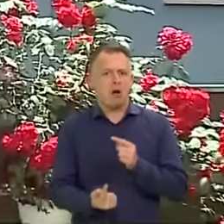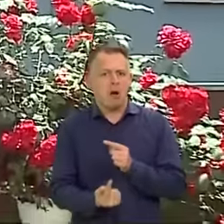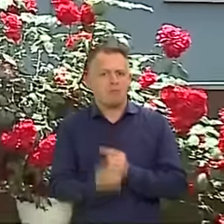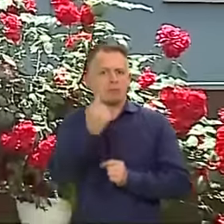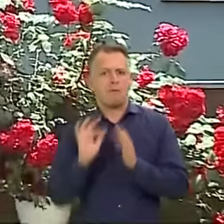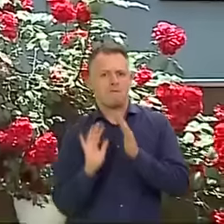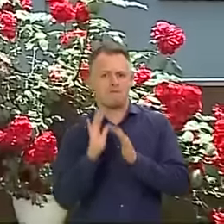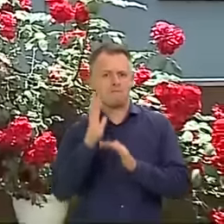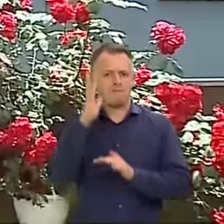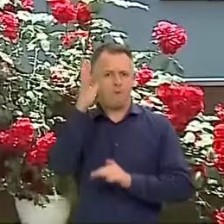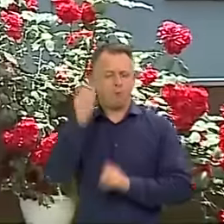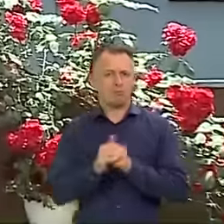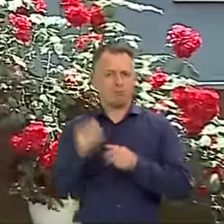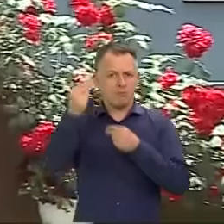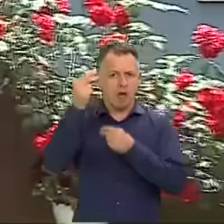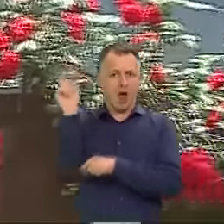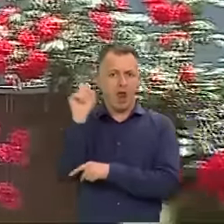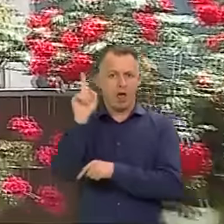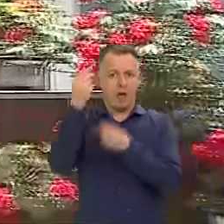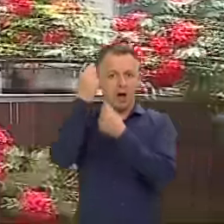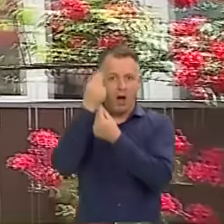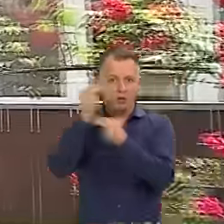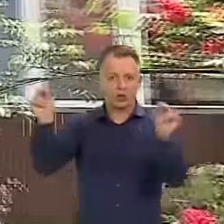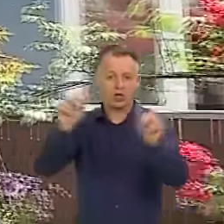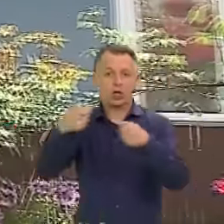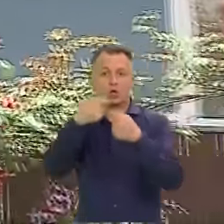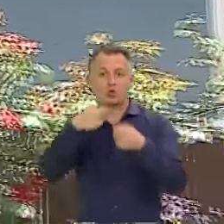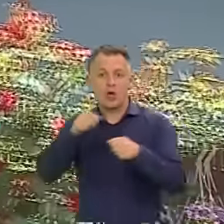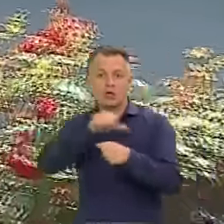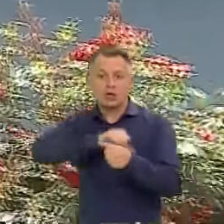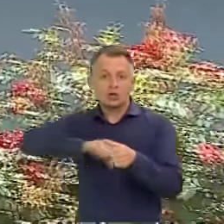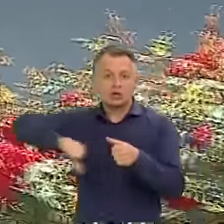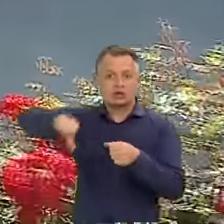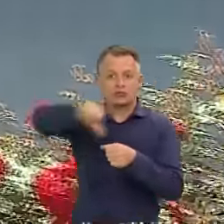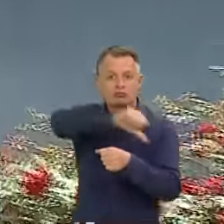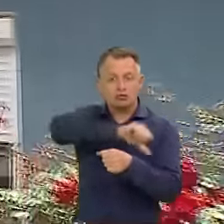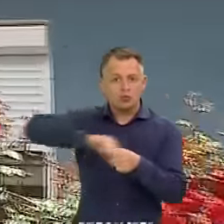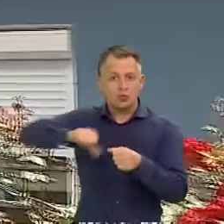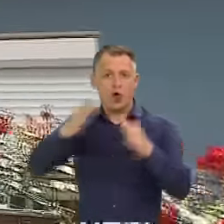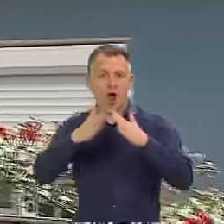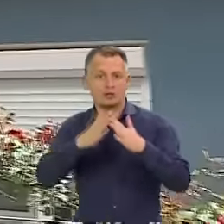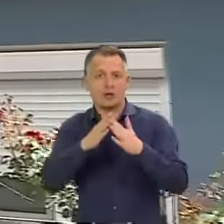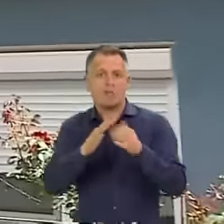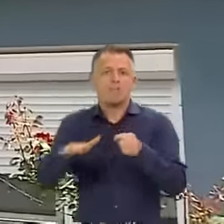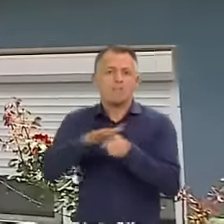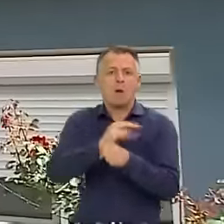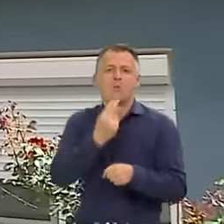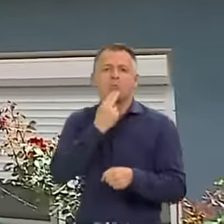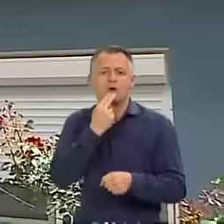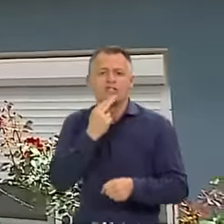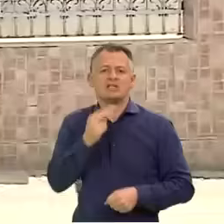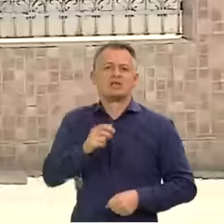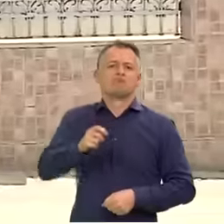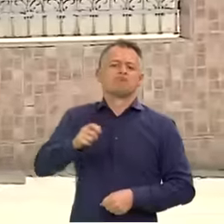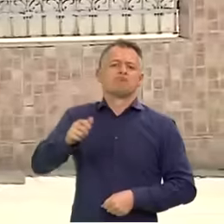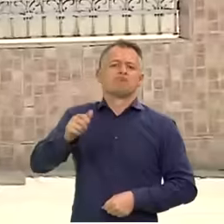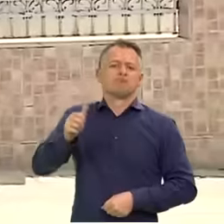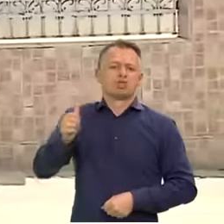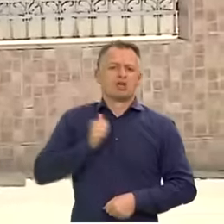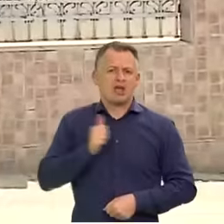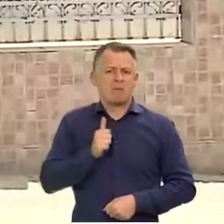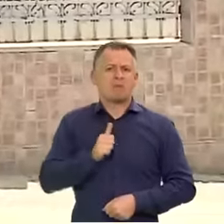gros. Alarma a fost dată, iar în scurt timp întreaga zonă din jurul locuinței a fost împânzită de polițiști, pompieri, jandarmi și medici.